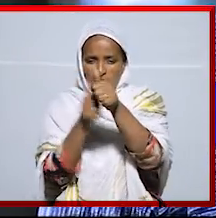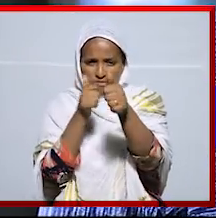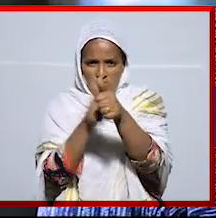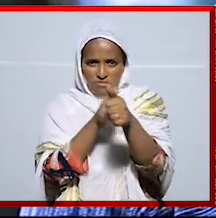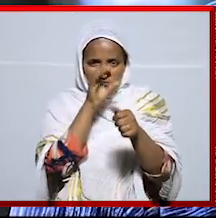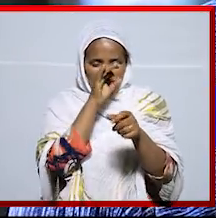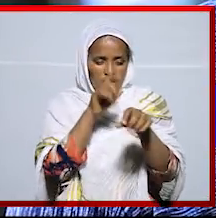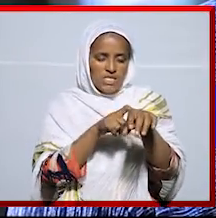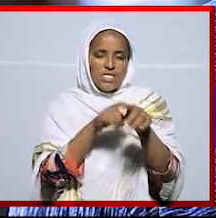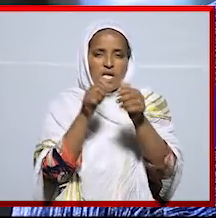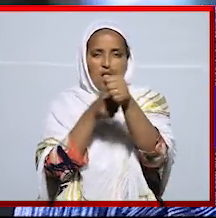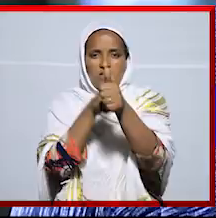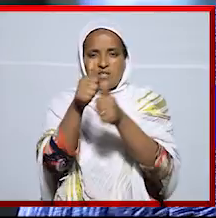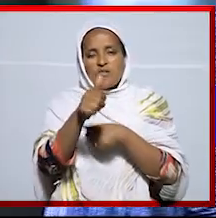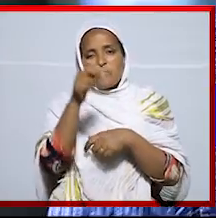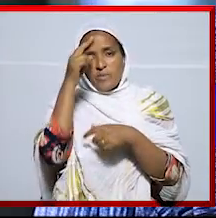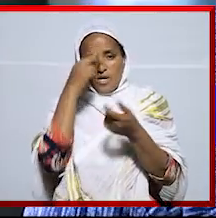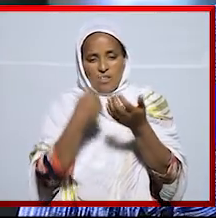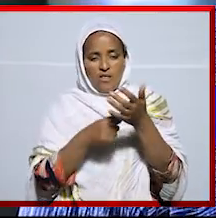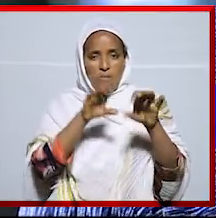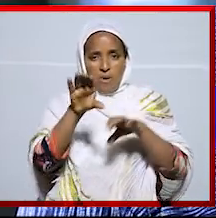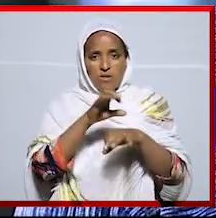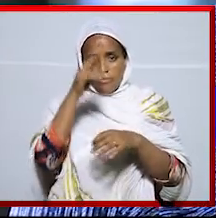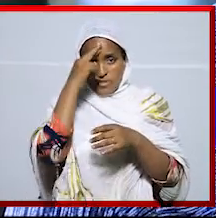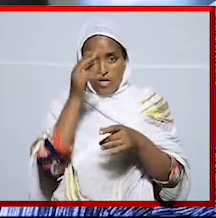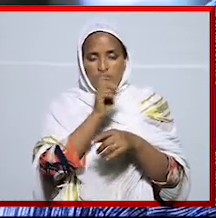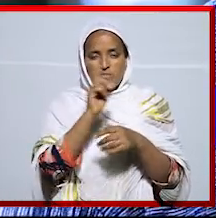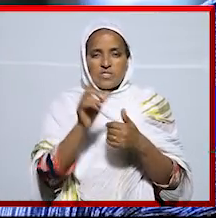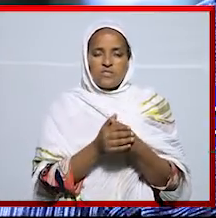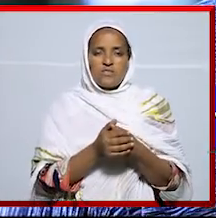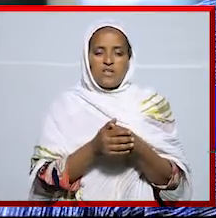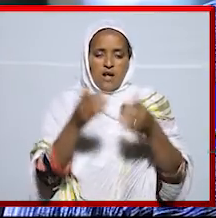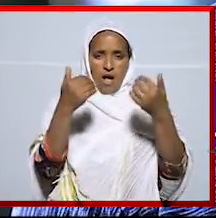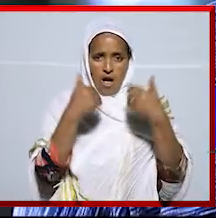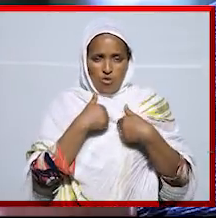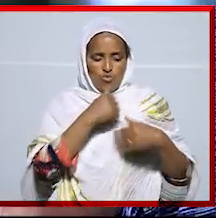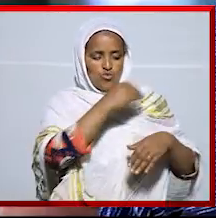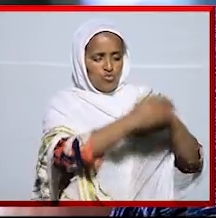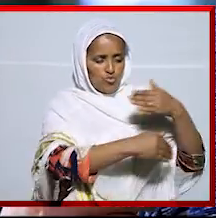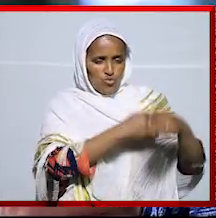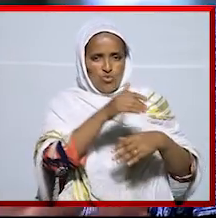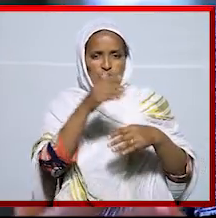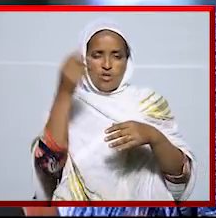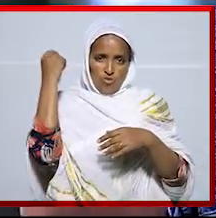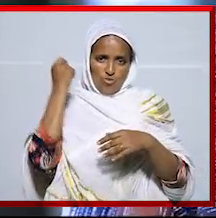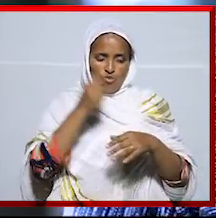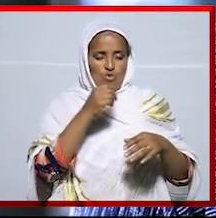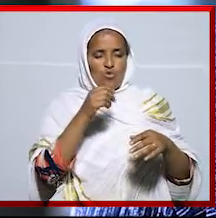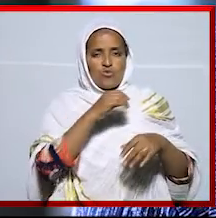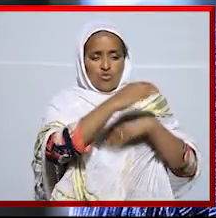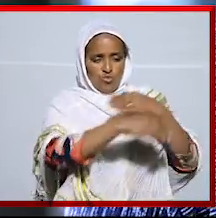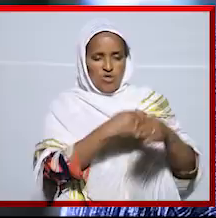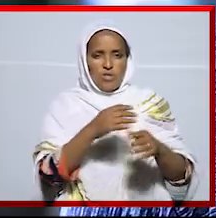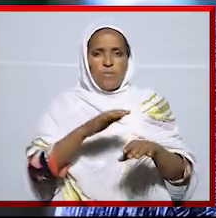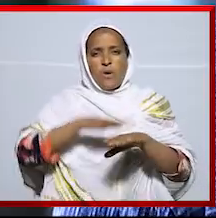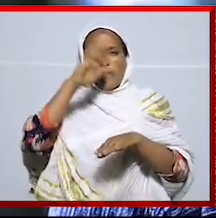ሁኔታ በመከታተል ላይ ጊዜን አሳልፋለሁ። ምክንያቱም ይሄን ማረግበት ምክንያት ካሉት ትውልዶች ወይንም ከድሮ ትውልዶች በበለጠ አሁን ላይ